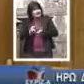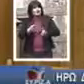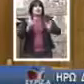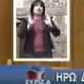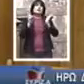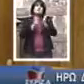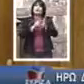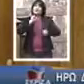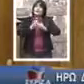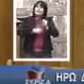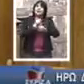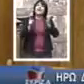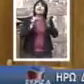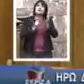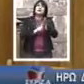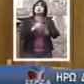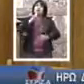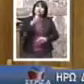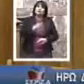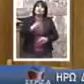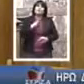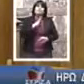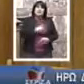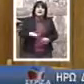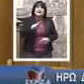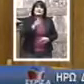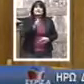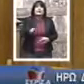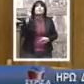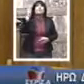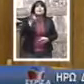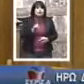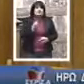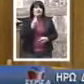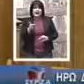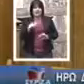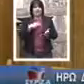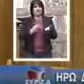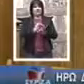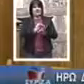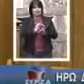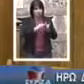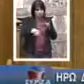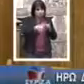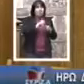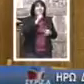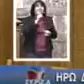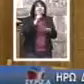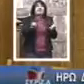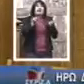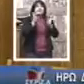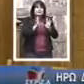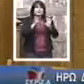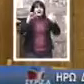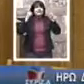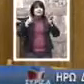δυναμικά, γιατί αυτή είναι η εντολή των πολιτών. Όταν η πλειοψηφία υποστηρίζει ότι έχει δίκιο και η μειοψηφία δεν αντιδράει, τότε η δημοκρατία